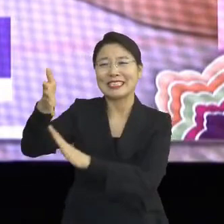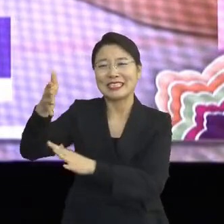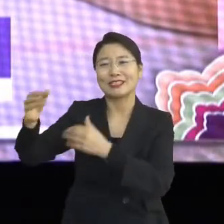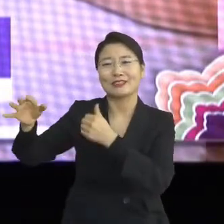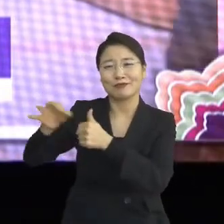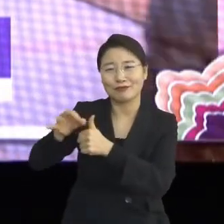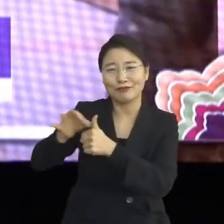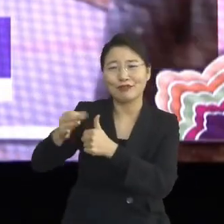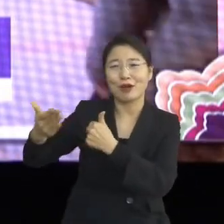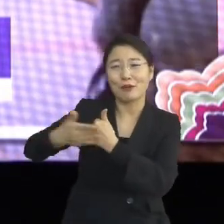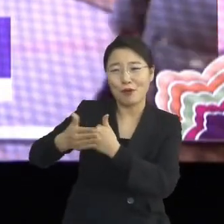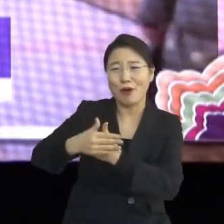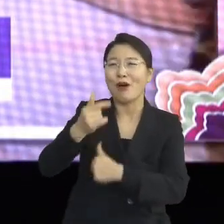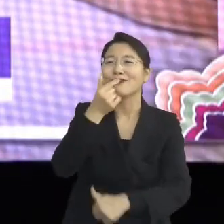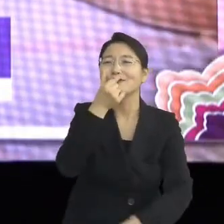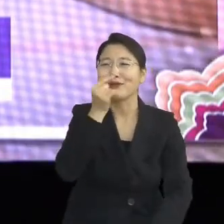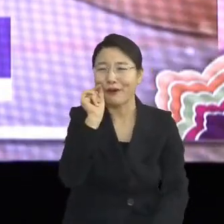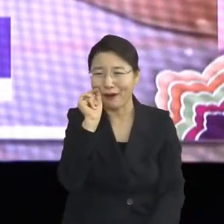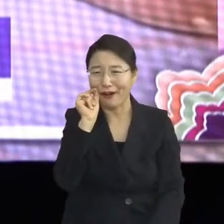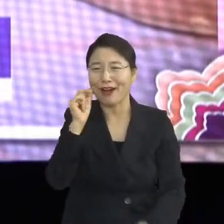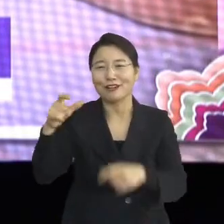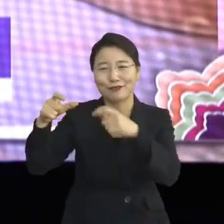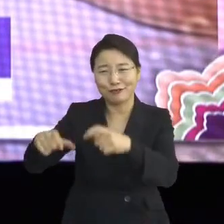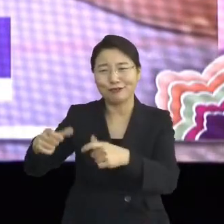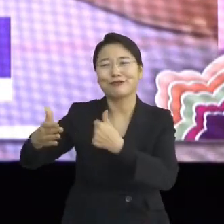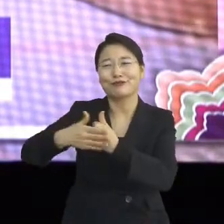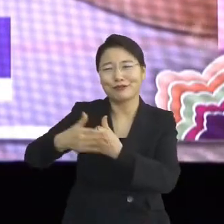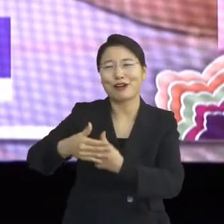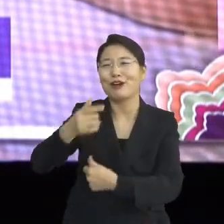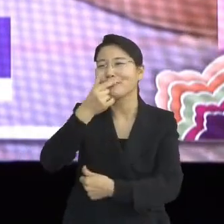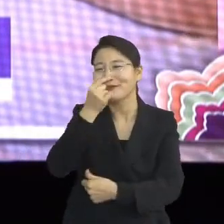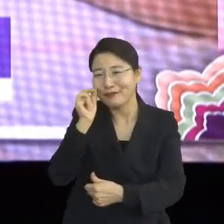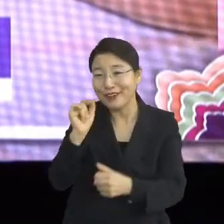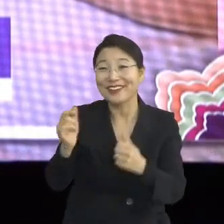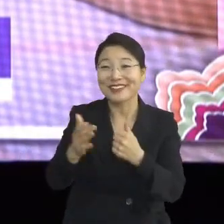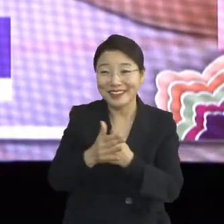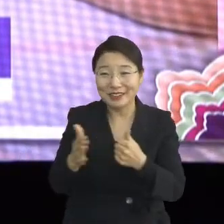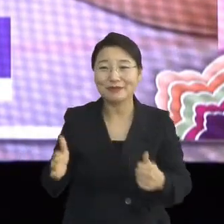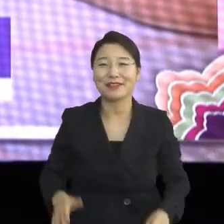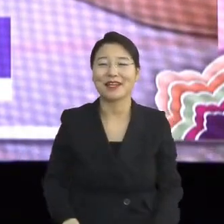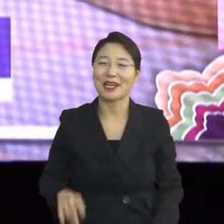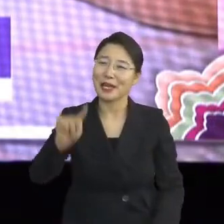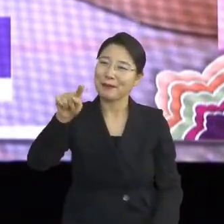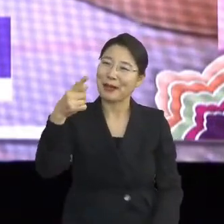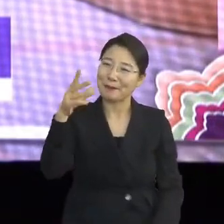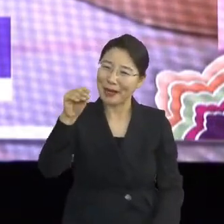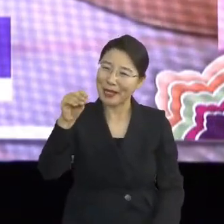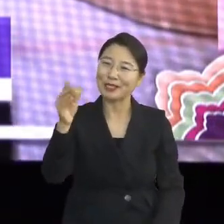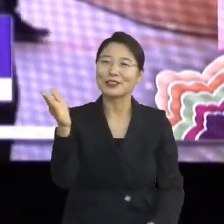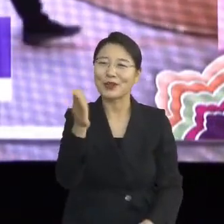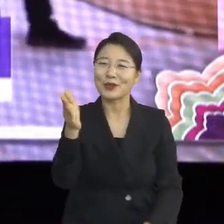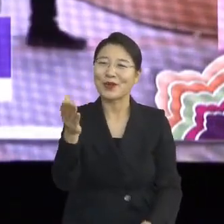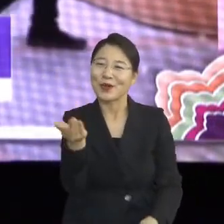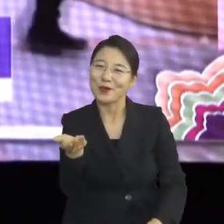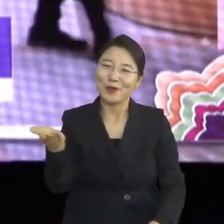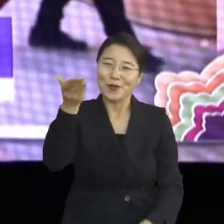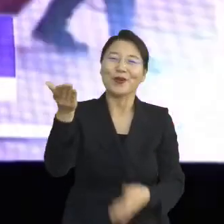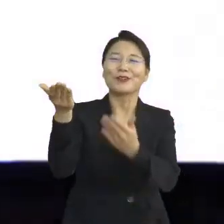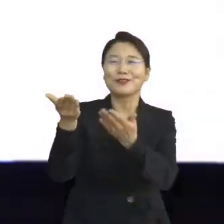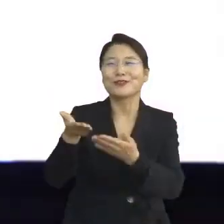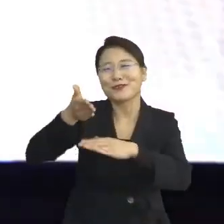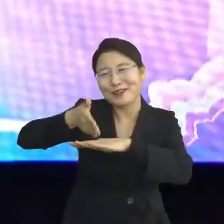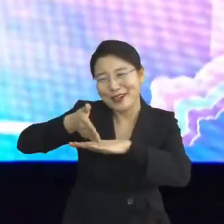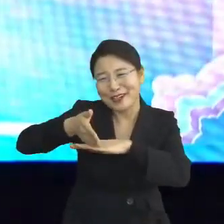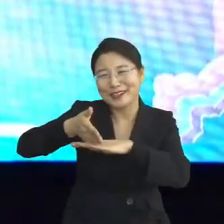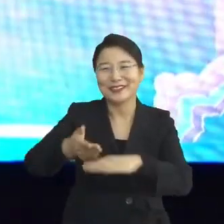상당히 부족합니다. 이것을 많이 100만 원 선으로 올려주시면 감사하겠습니다.